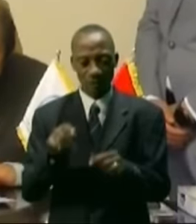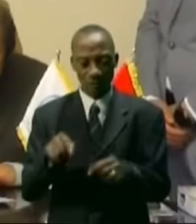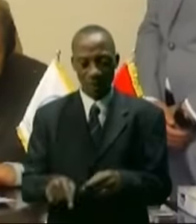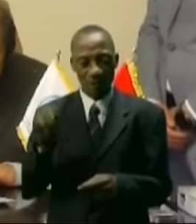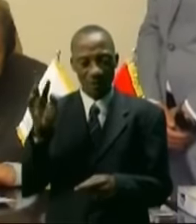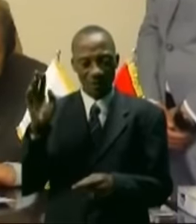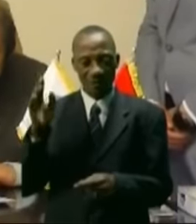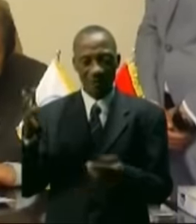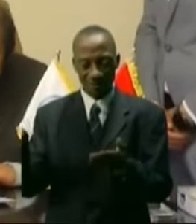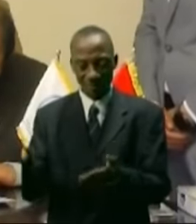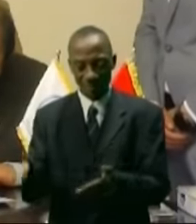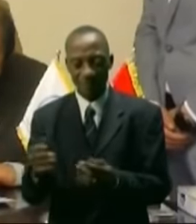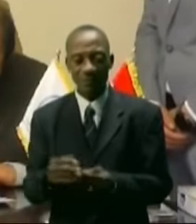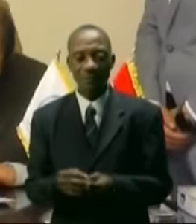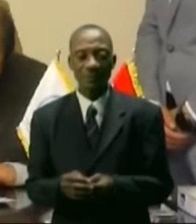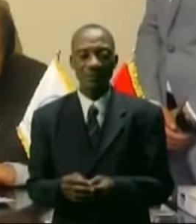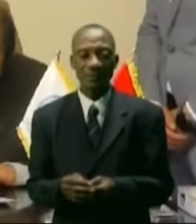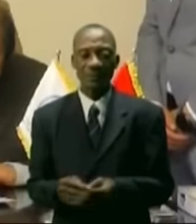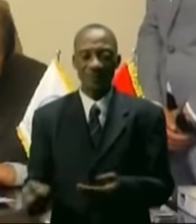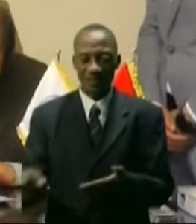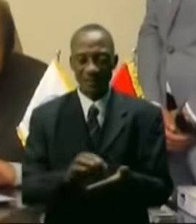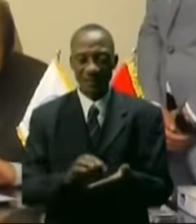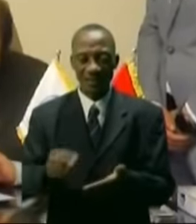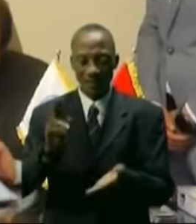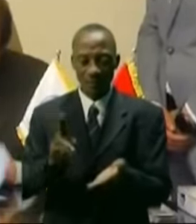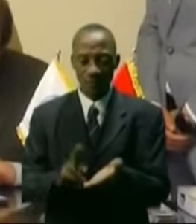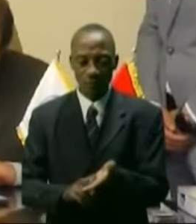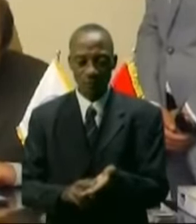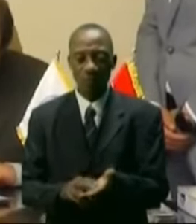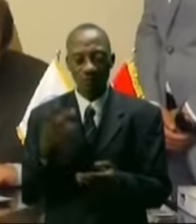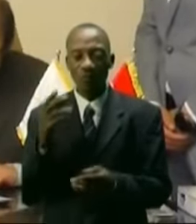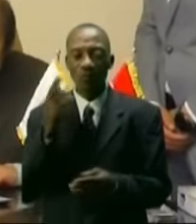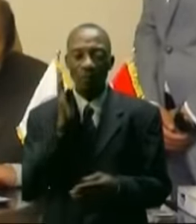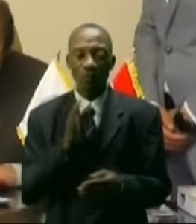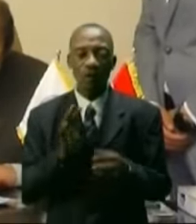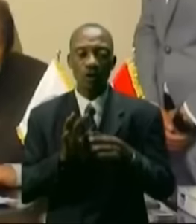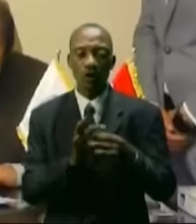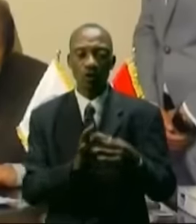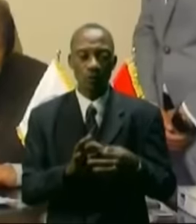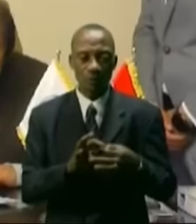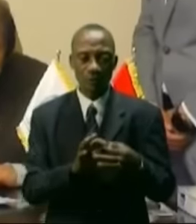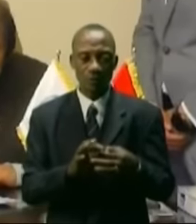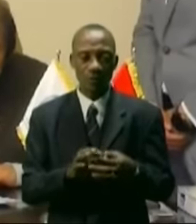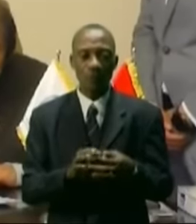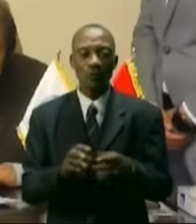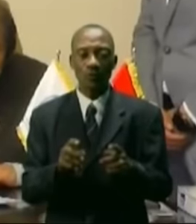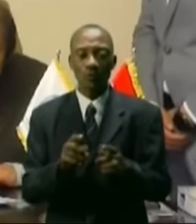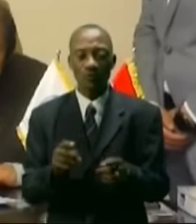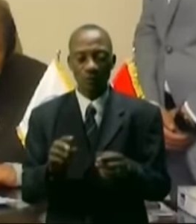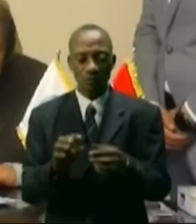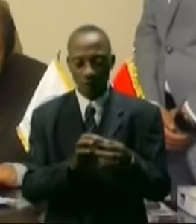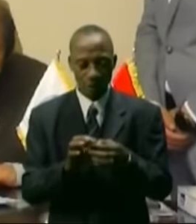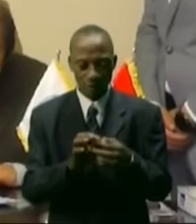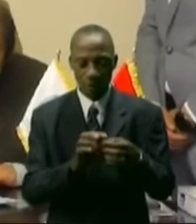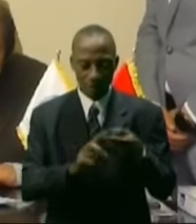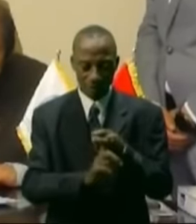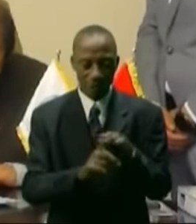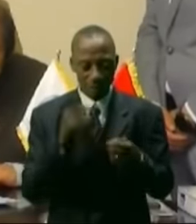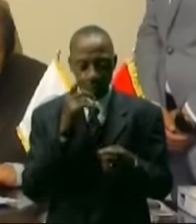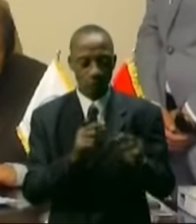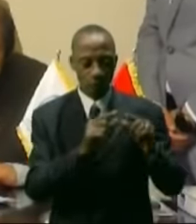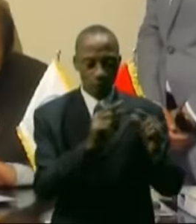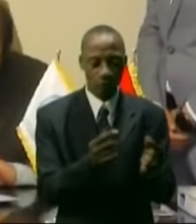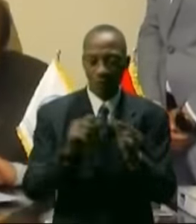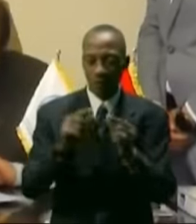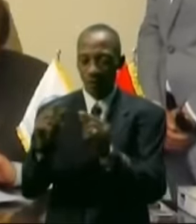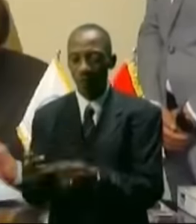protocole de coopération qui vise à renforcer la coopération et la coordination entre les deux parties dans le domaine du contrôle et